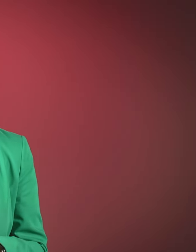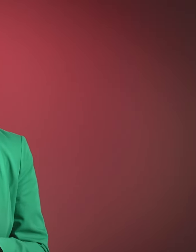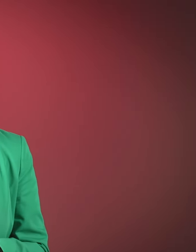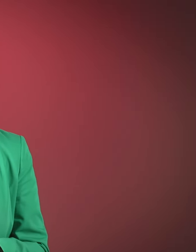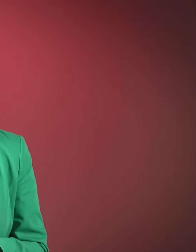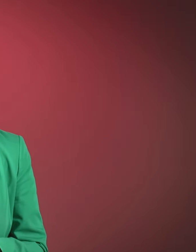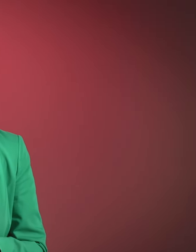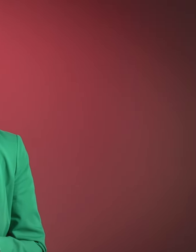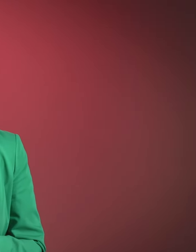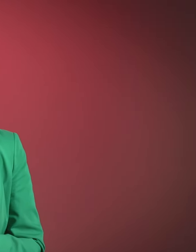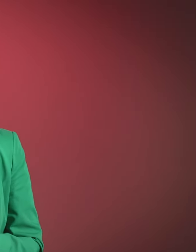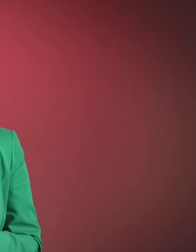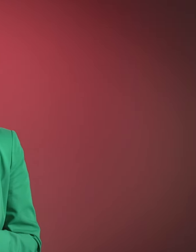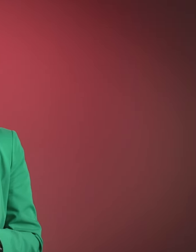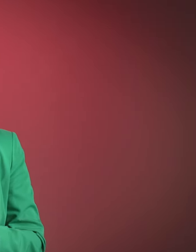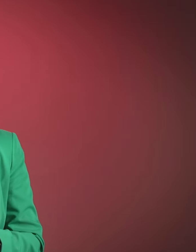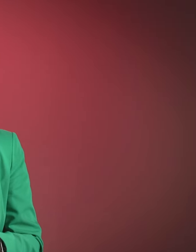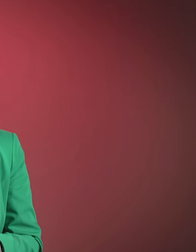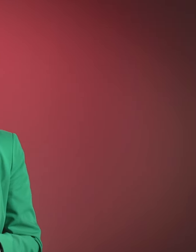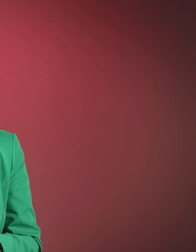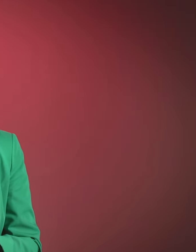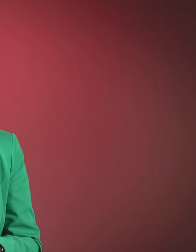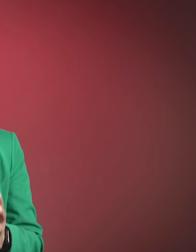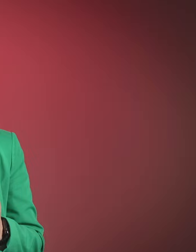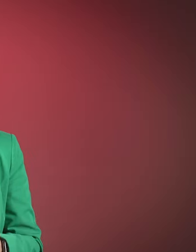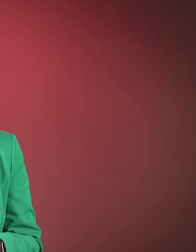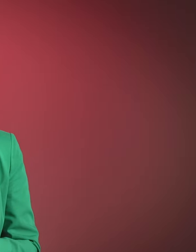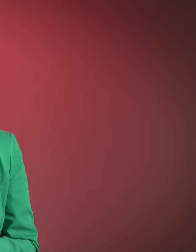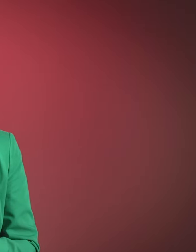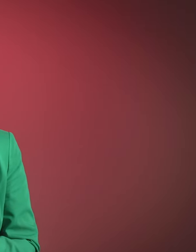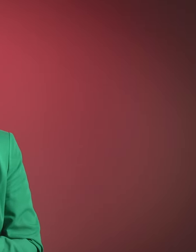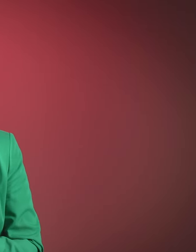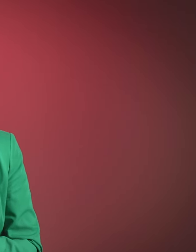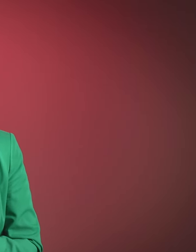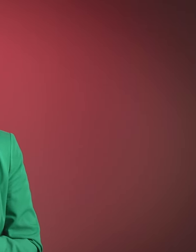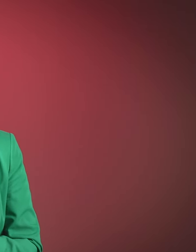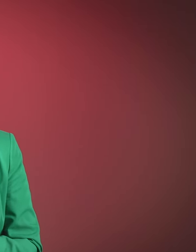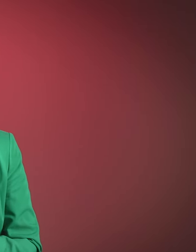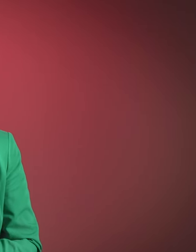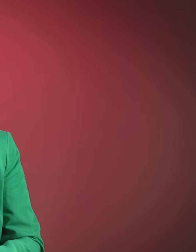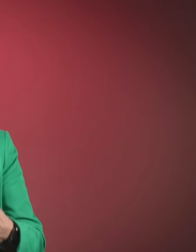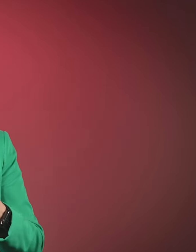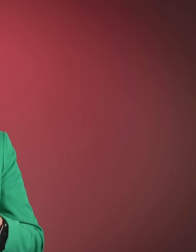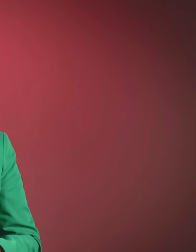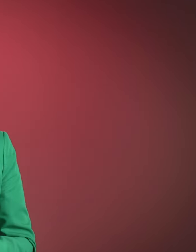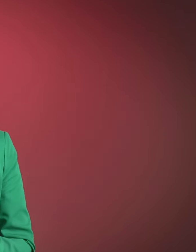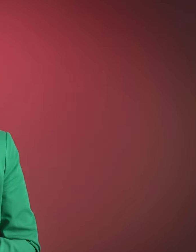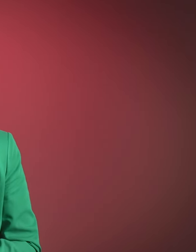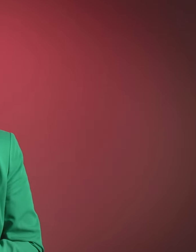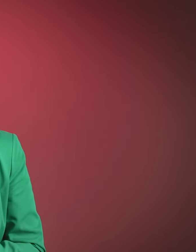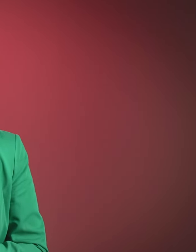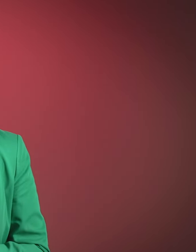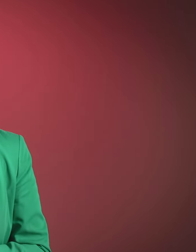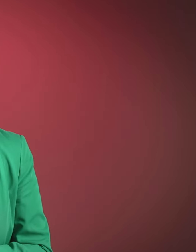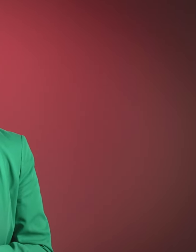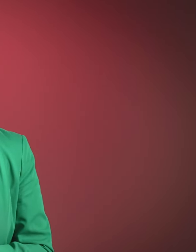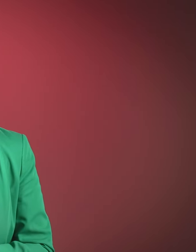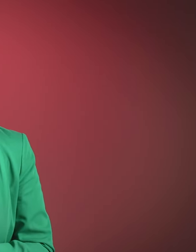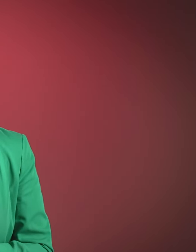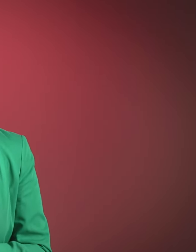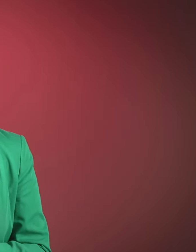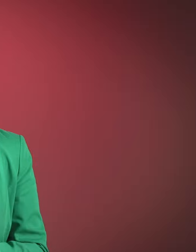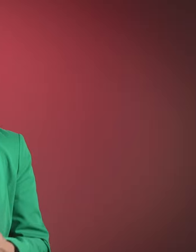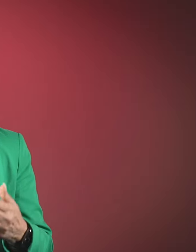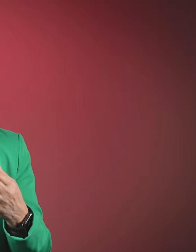schon von vielem aus. In allen Krisen sind es immer zuerst wir Frauen, die die negativen Folgen spüren.